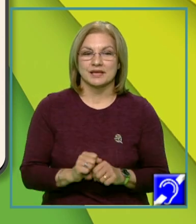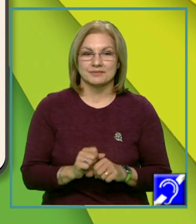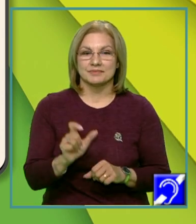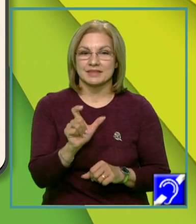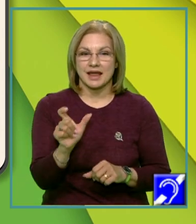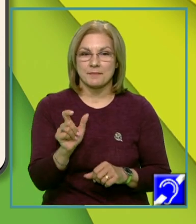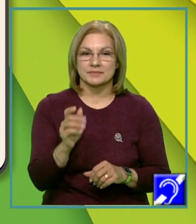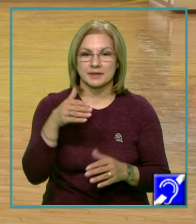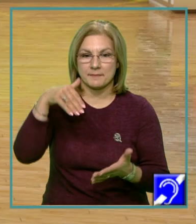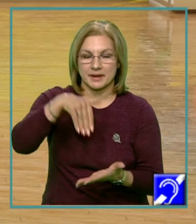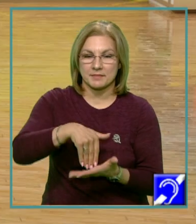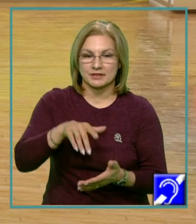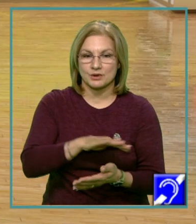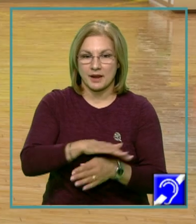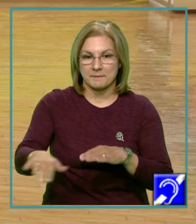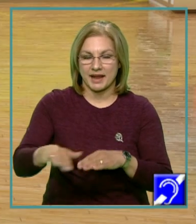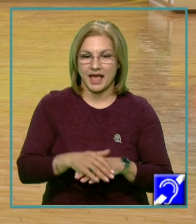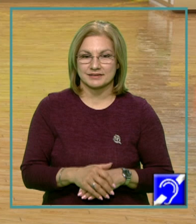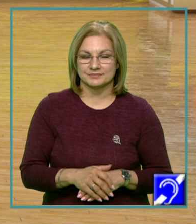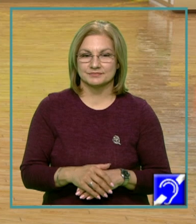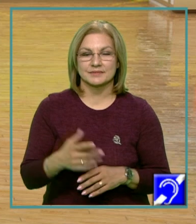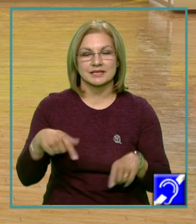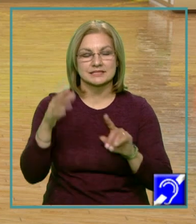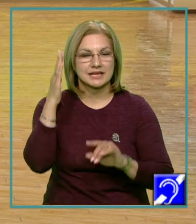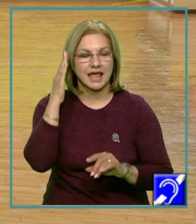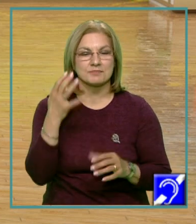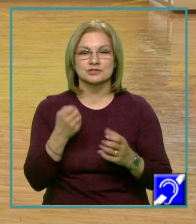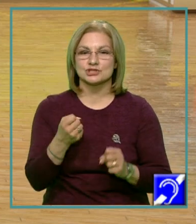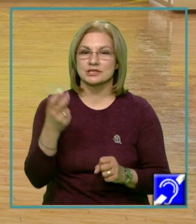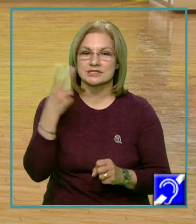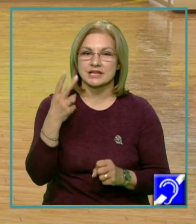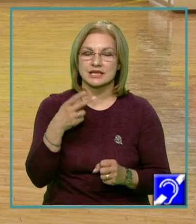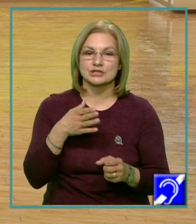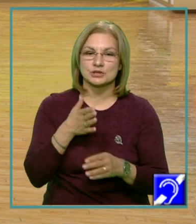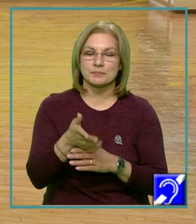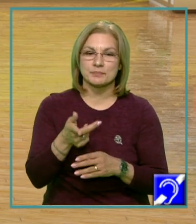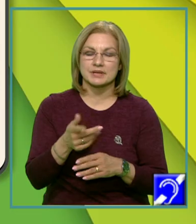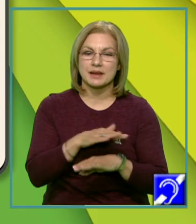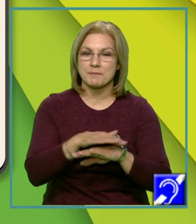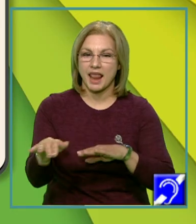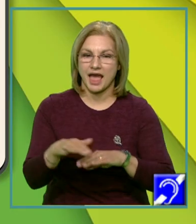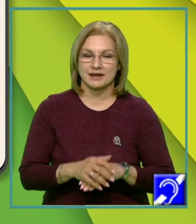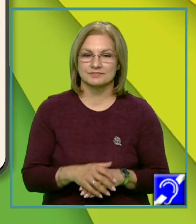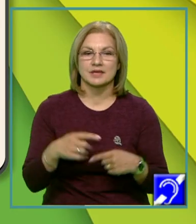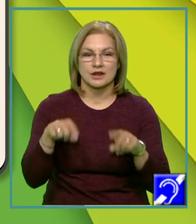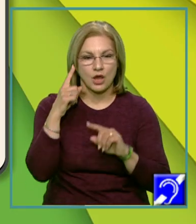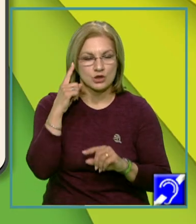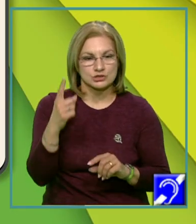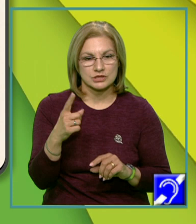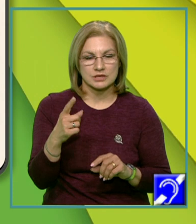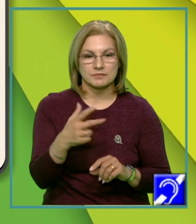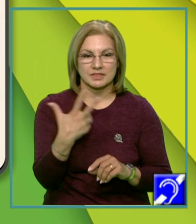pe plan să ne reamintim Ce înțelegem prin plan nu e știind că